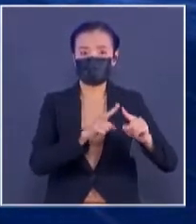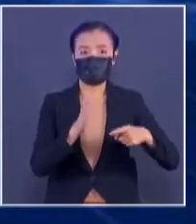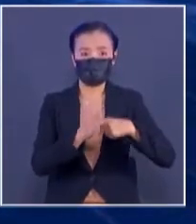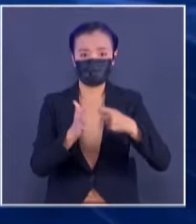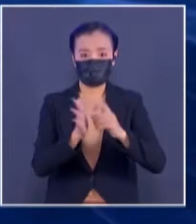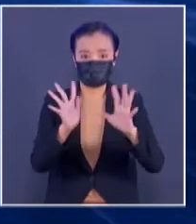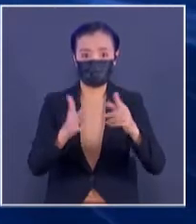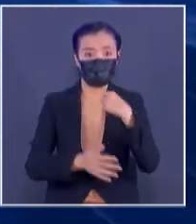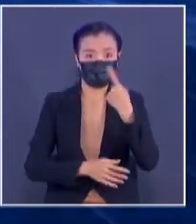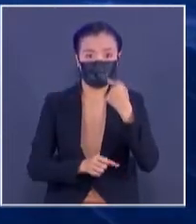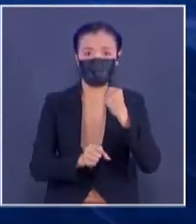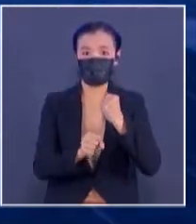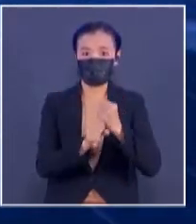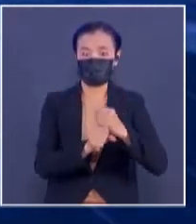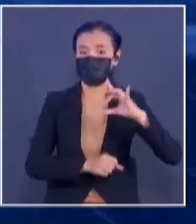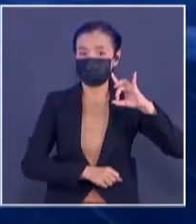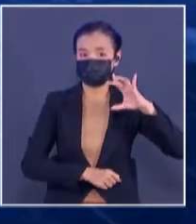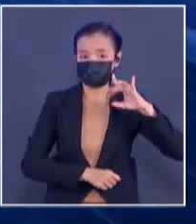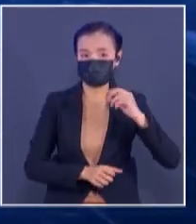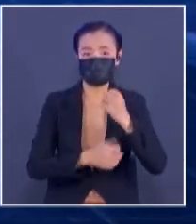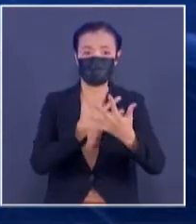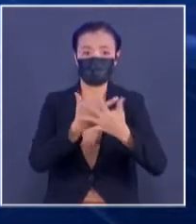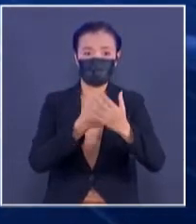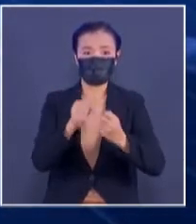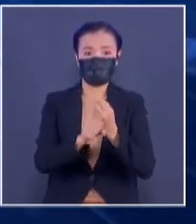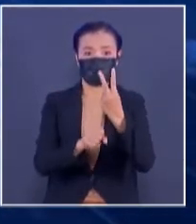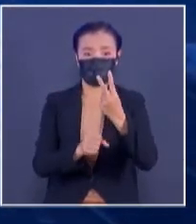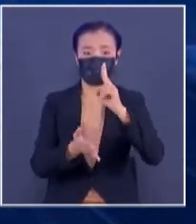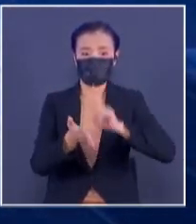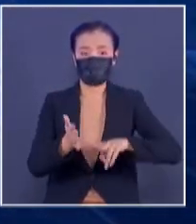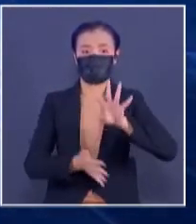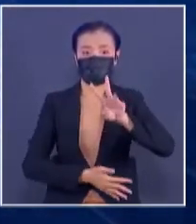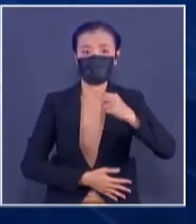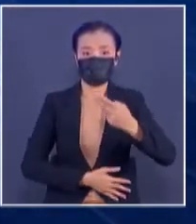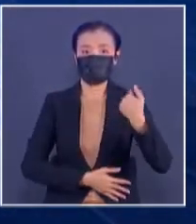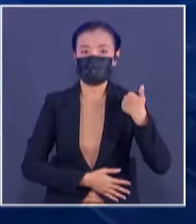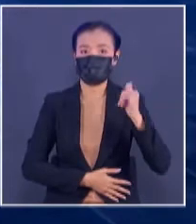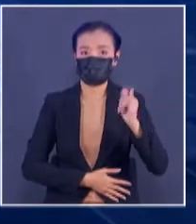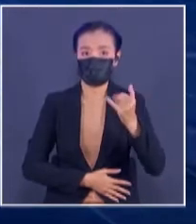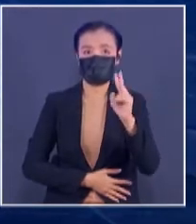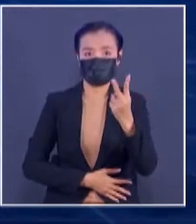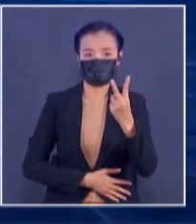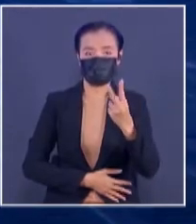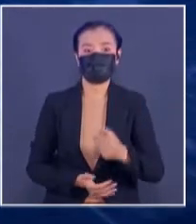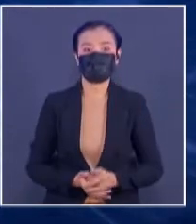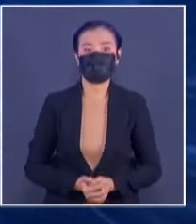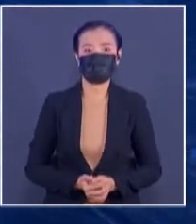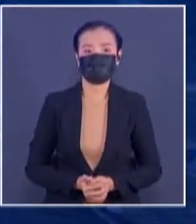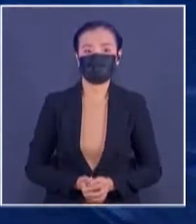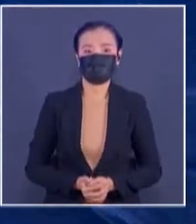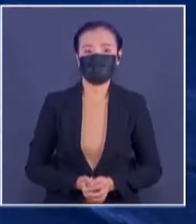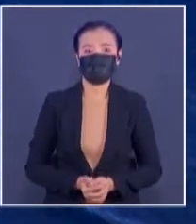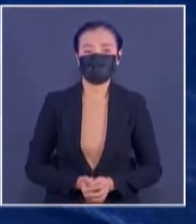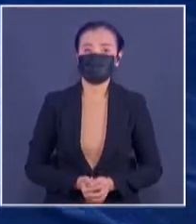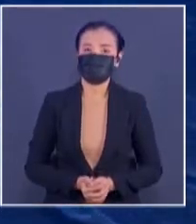ผู้ที่ฝ่าฝืนมีโทษจำคุกไม่เกิน2ปีปรับไม่เกิน 40,000 บาทหรือว่าทั้งจำทั้งปรับนะคะโอ้โ